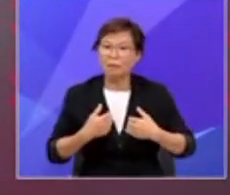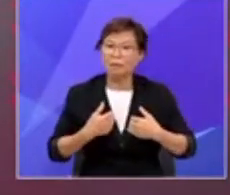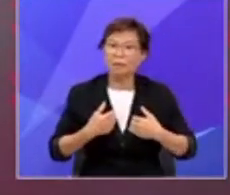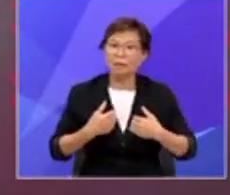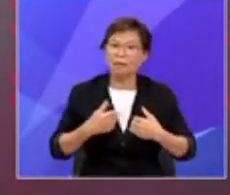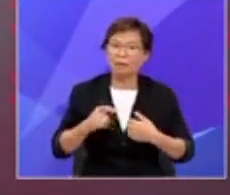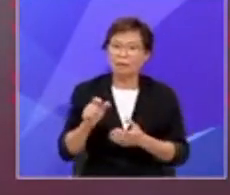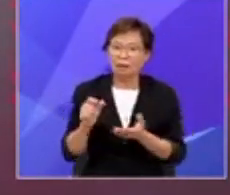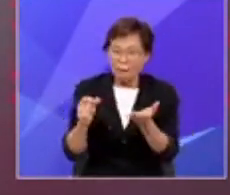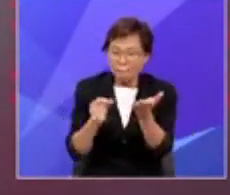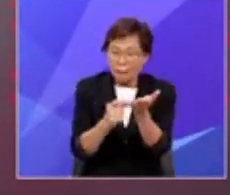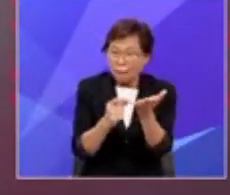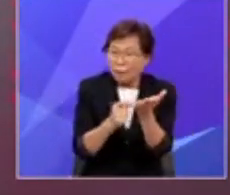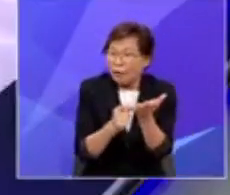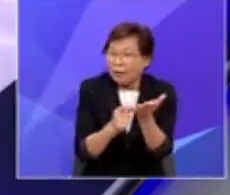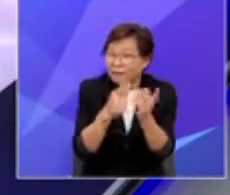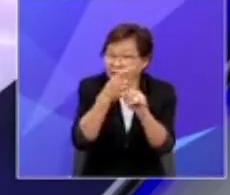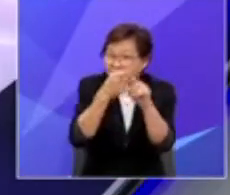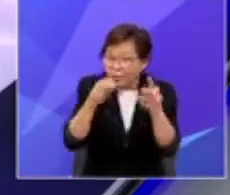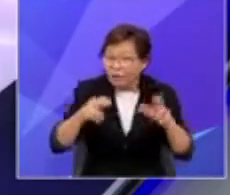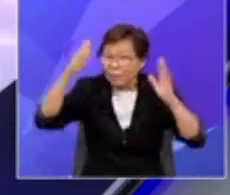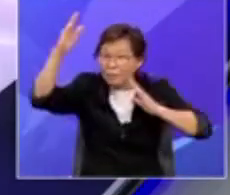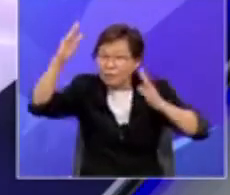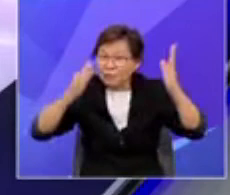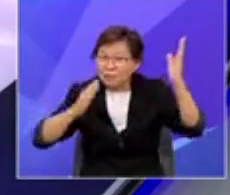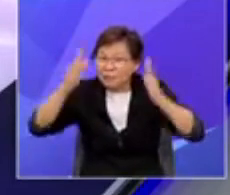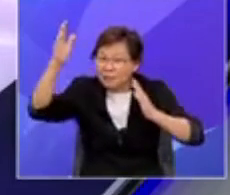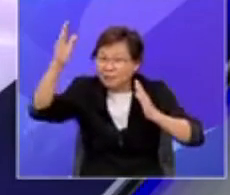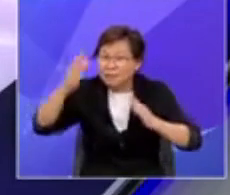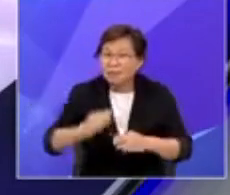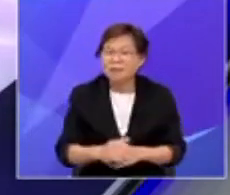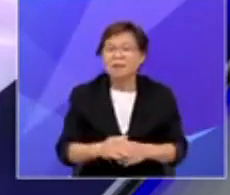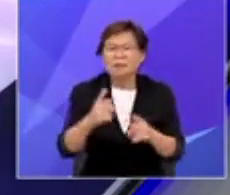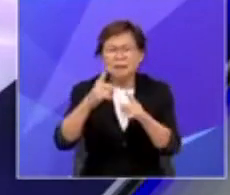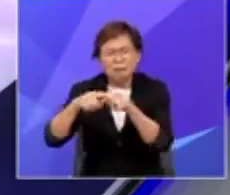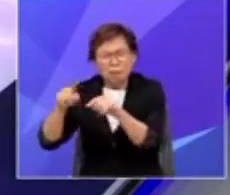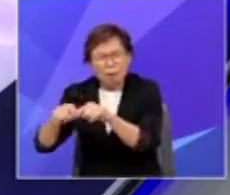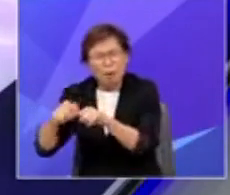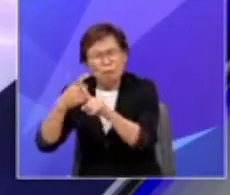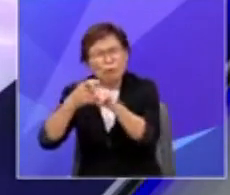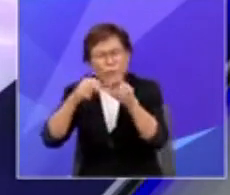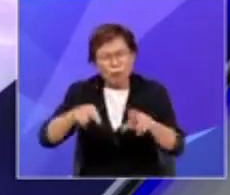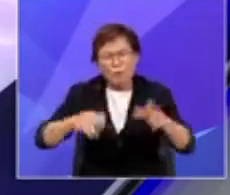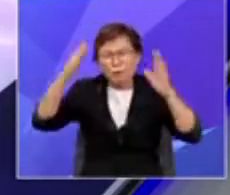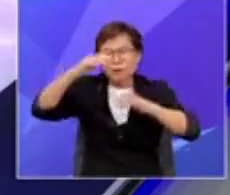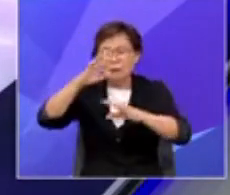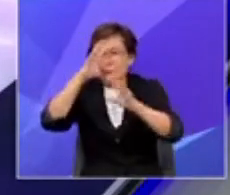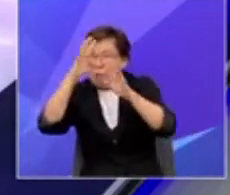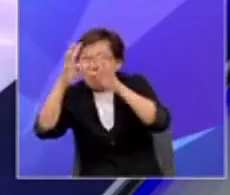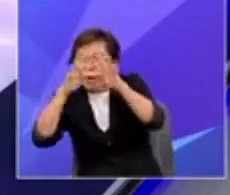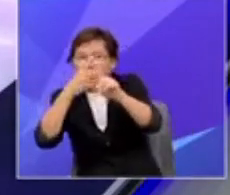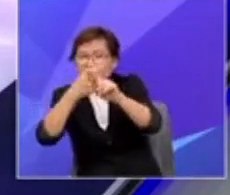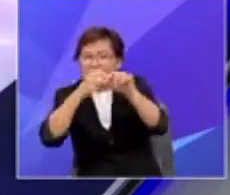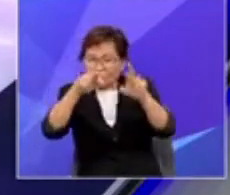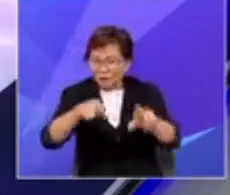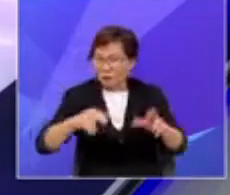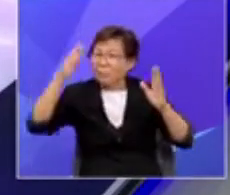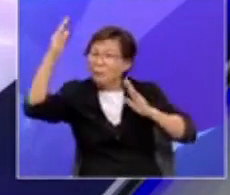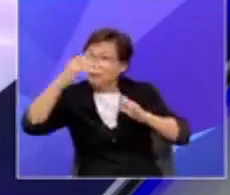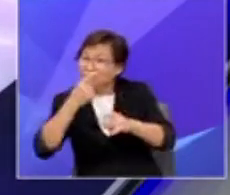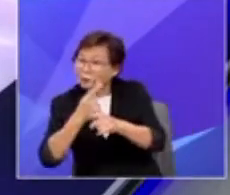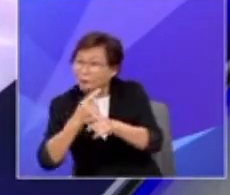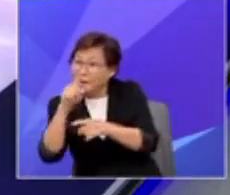lahir dari Anak Malaysia sebenarnya drive lahir dari anamnesa dan beberapa lagi ciptaan yang lahir dari Anak Malaysia